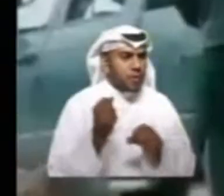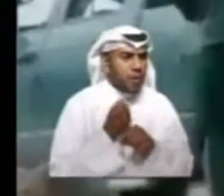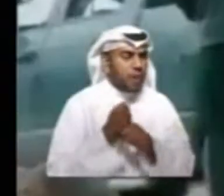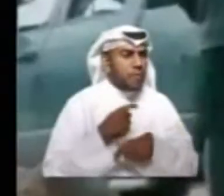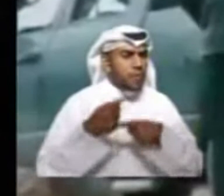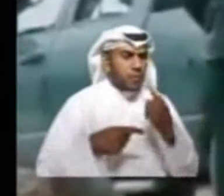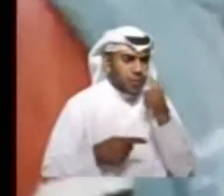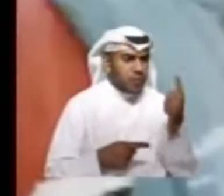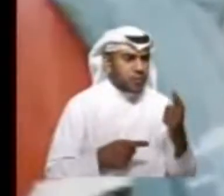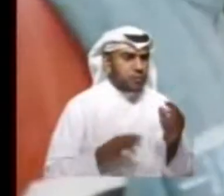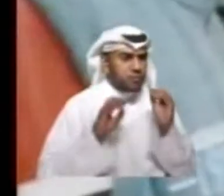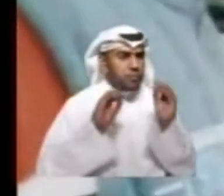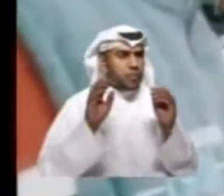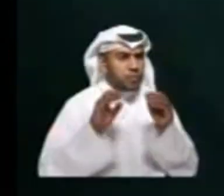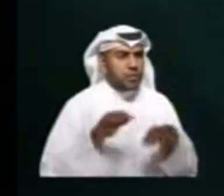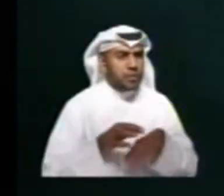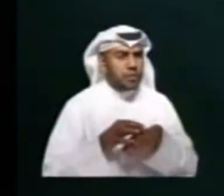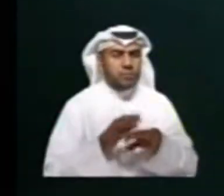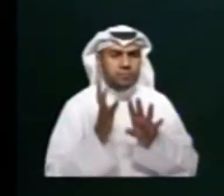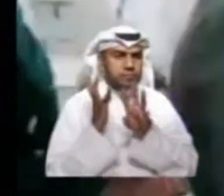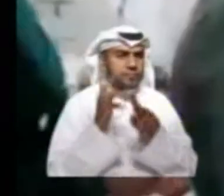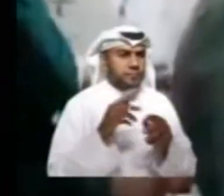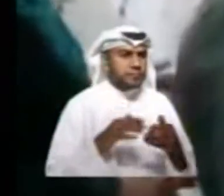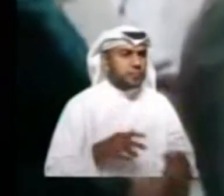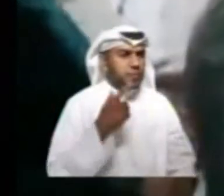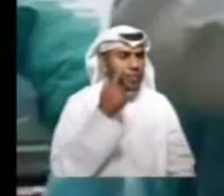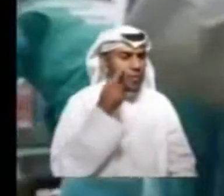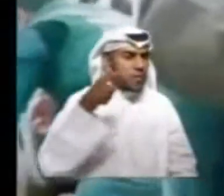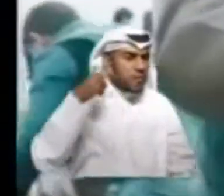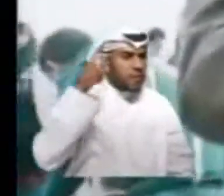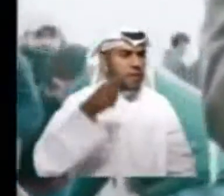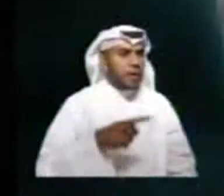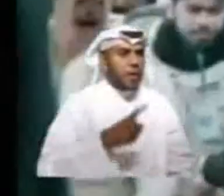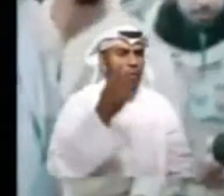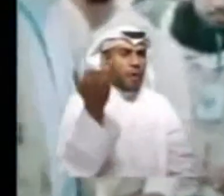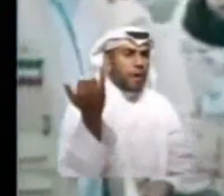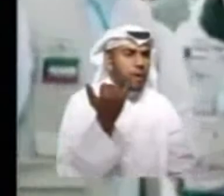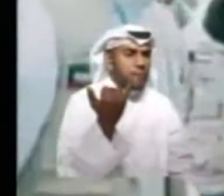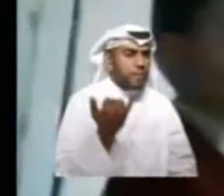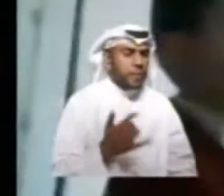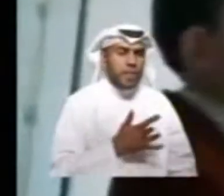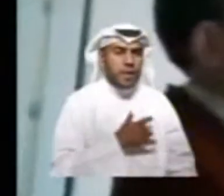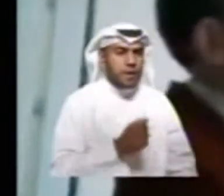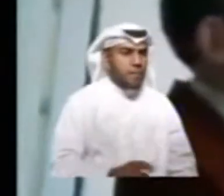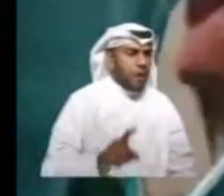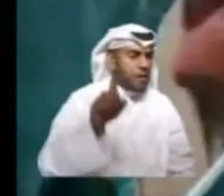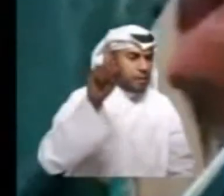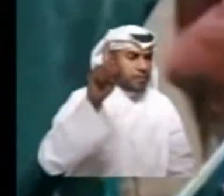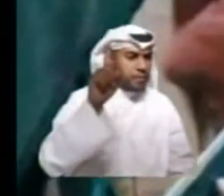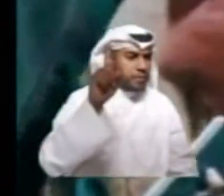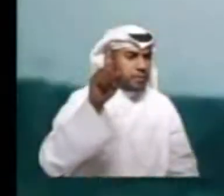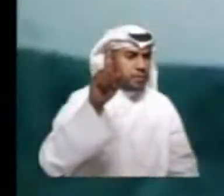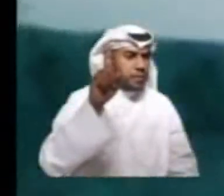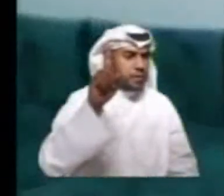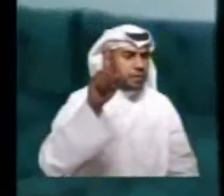تستمر ولا زالت تستمر. شنو السبب يا ترى؟ السبب انا بوجهه نظري هو شيء واحد، ايماننا بالله سبحانه وتعالى اولا، وهذا